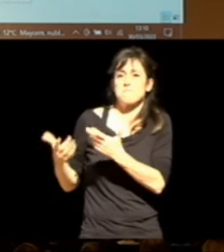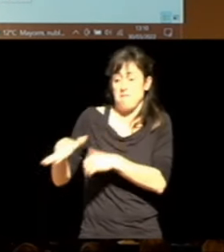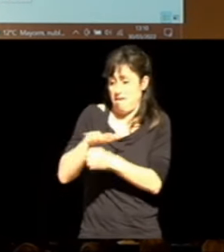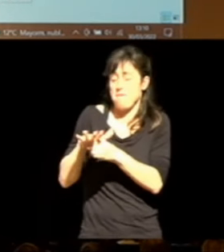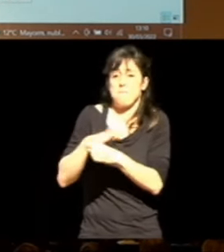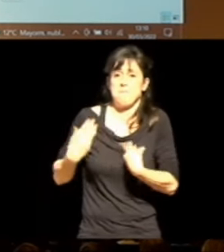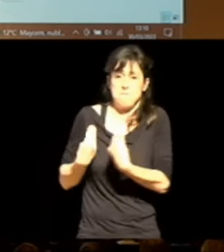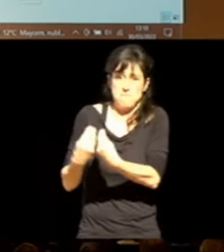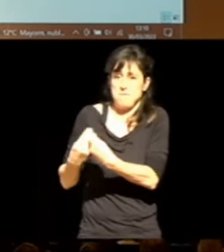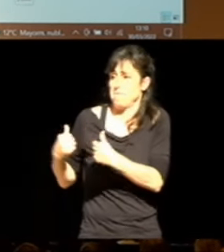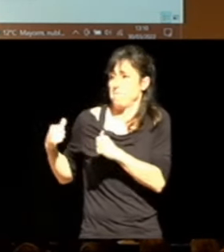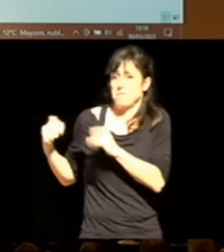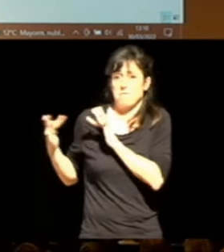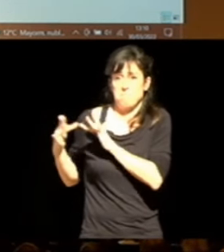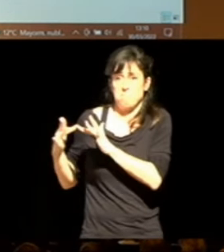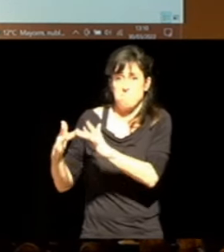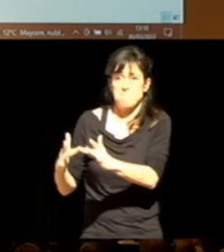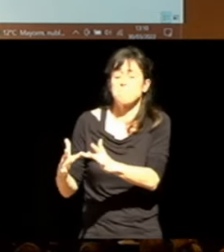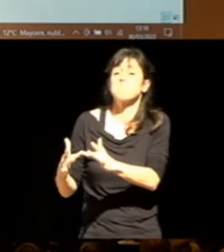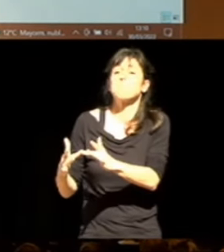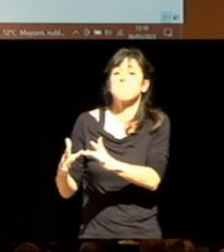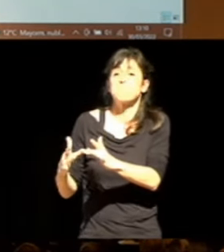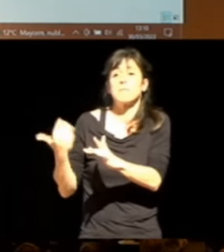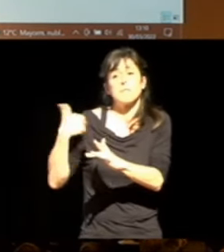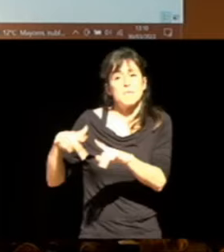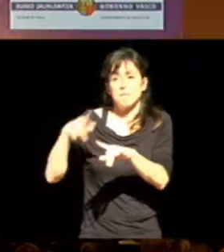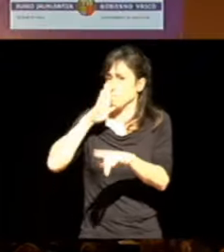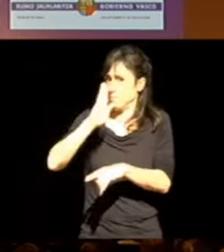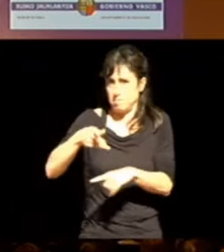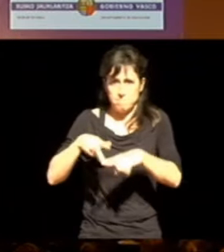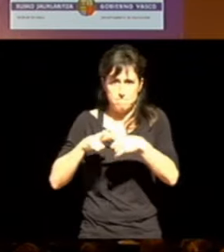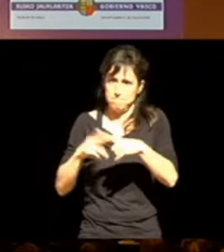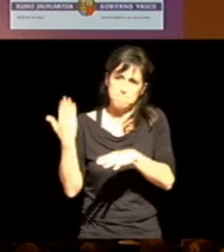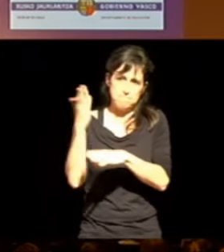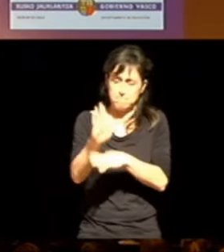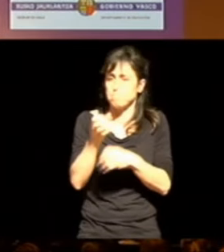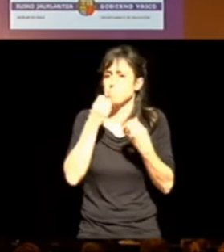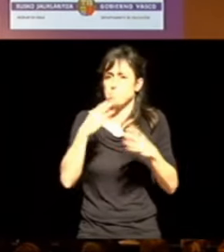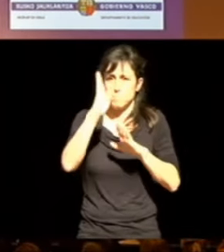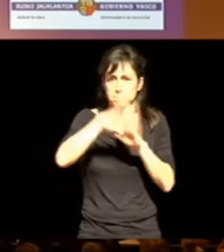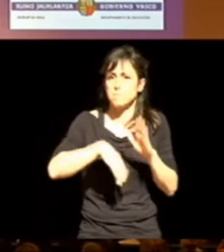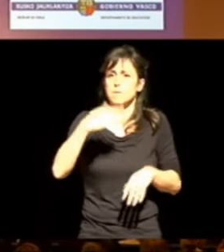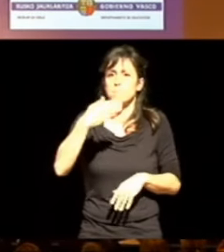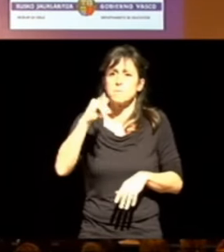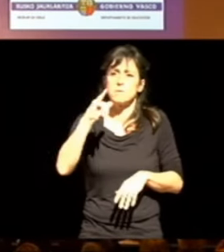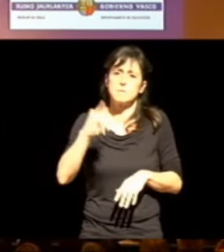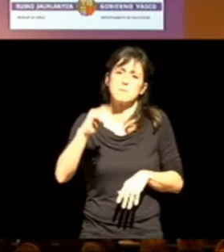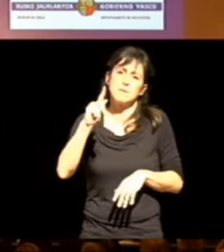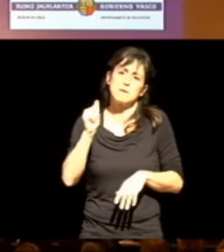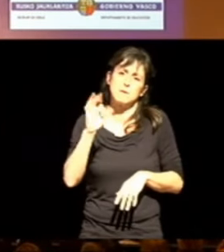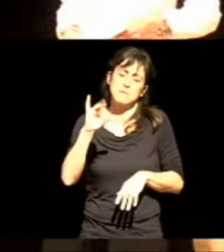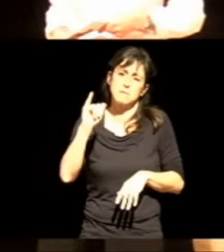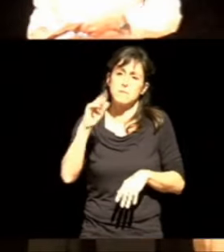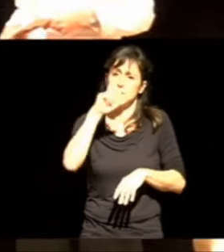eremuan, ba, pasa emango diogu tresnari, ez? Bueno, ba, aipatu dugun moduan, bizikasi 2017an hasi zen gestatzen, hasi